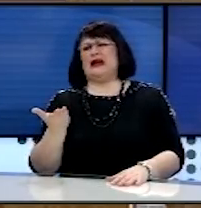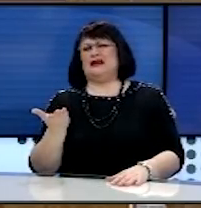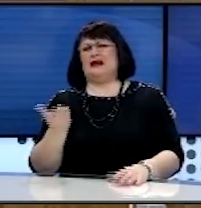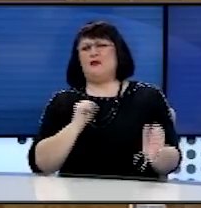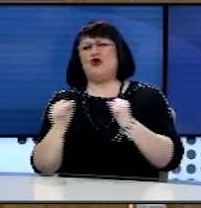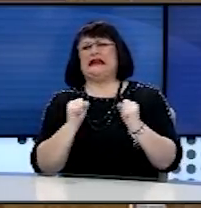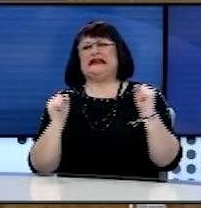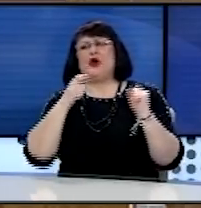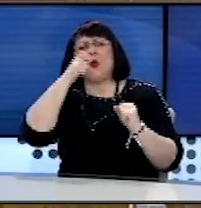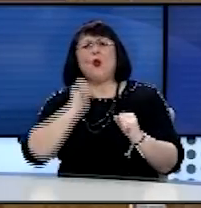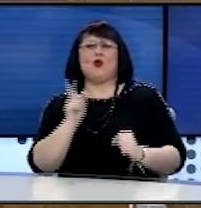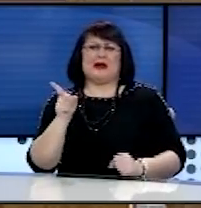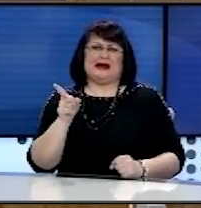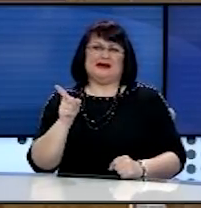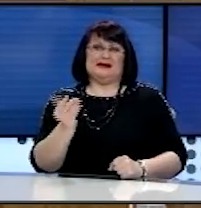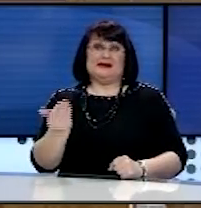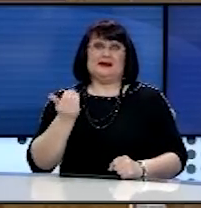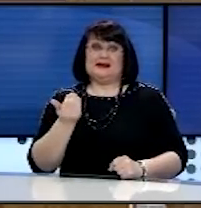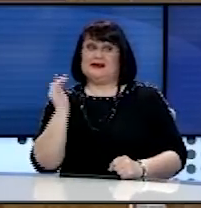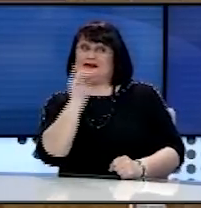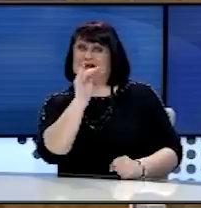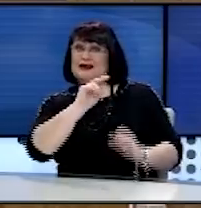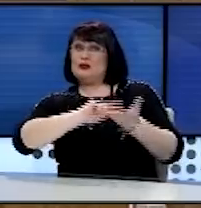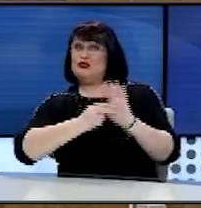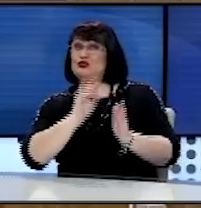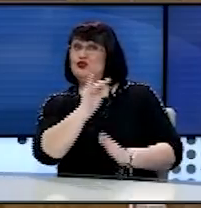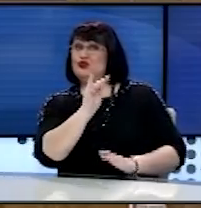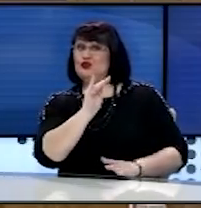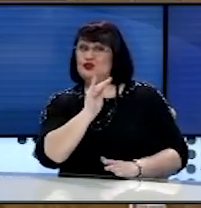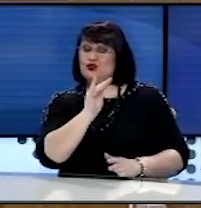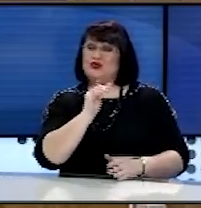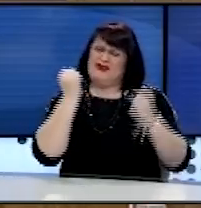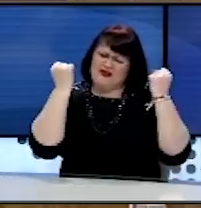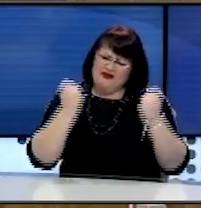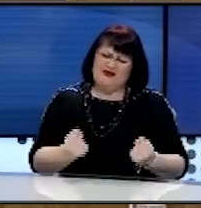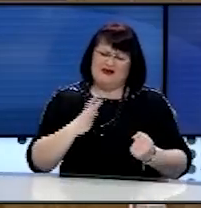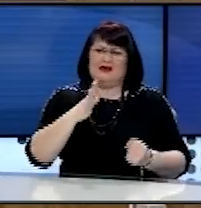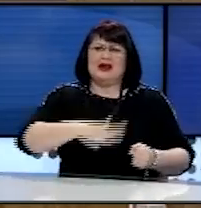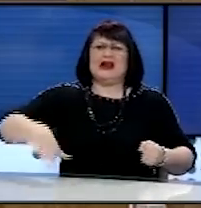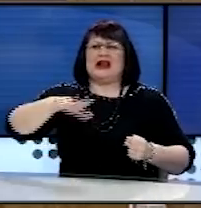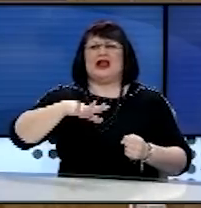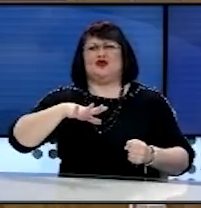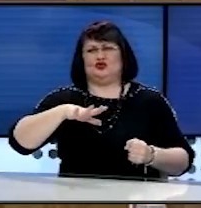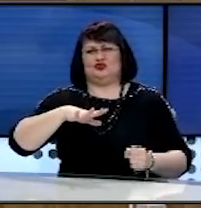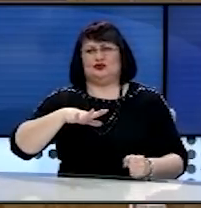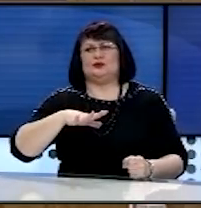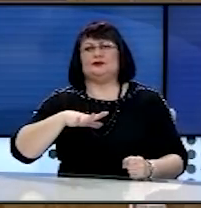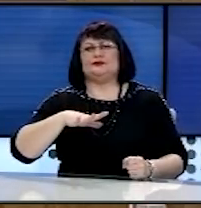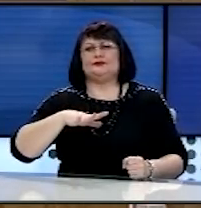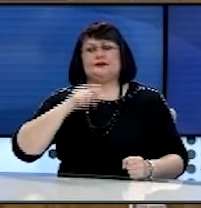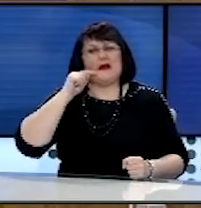κρίση. Είχαμε έγκαιρα προειδοποιήσει για τη νέα μεγάλη επιβάρυνση του λαού που φέρνει